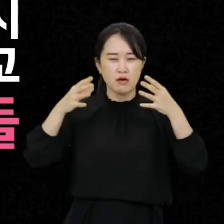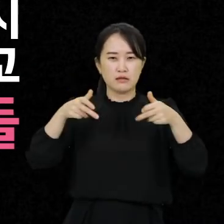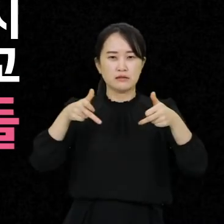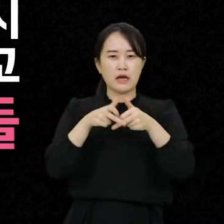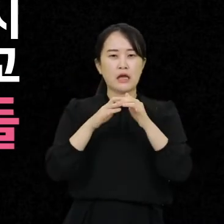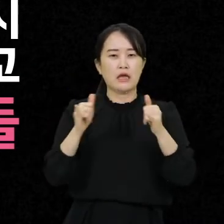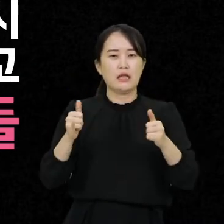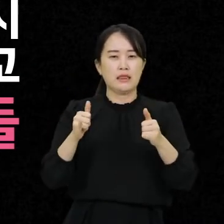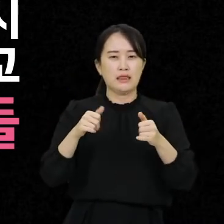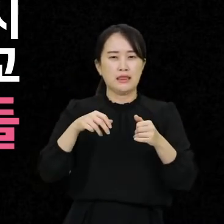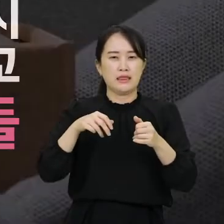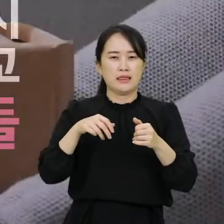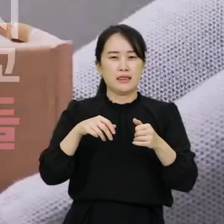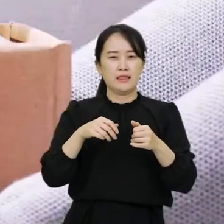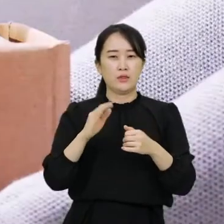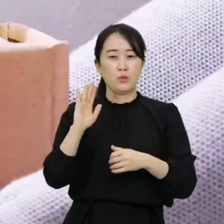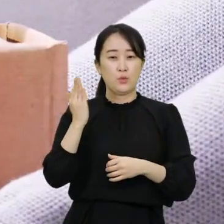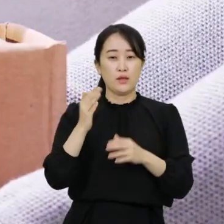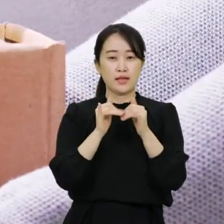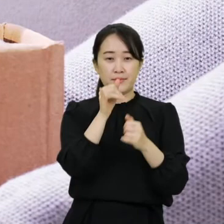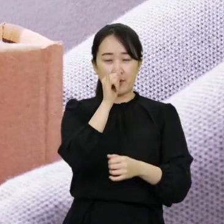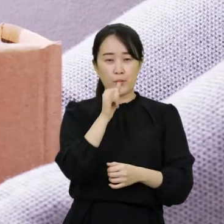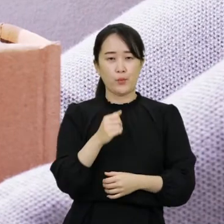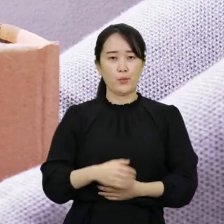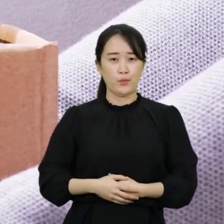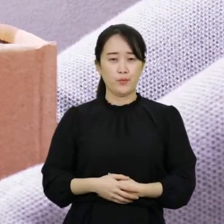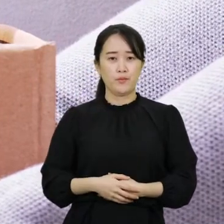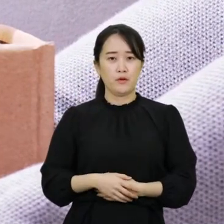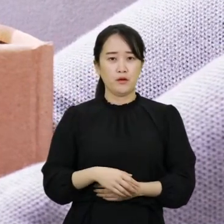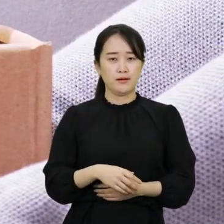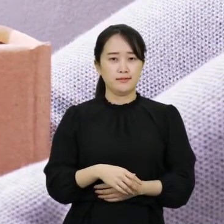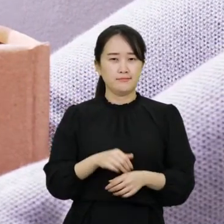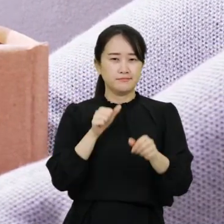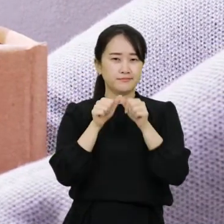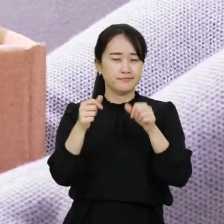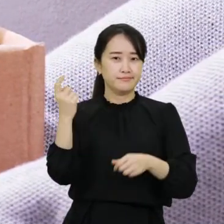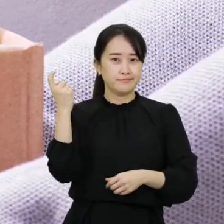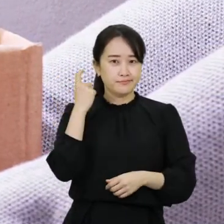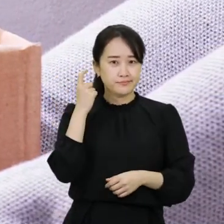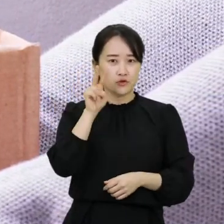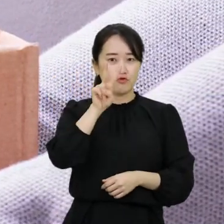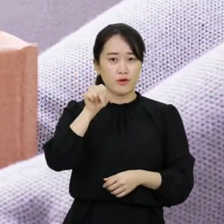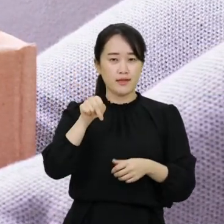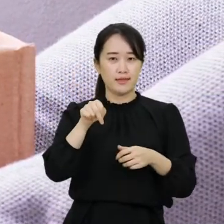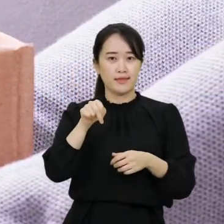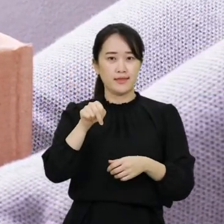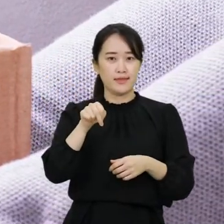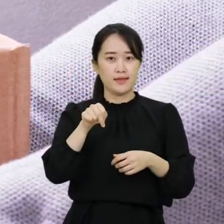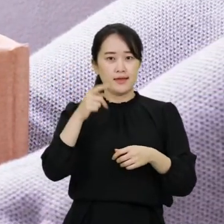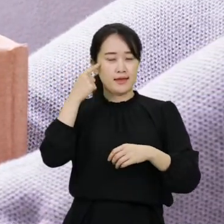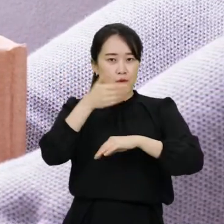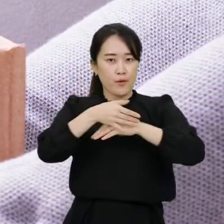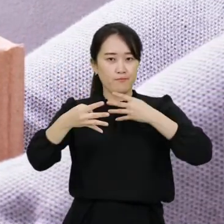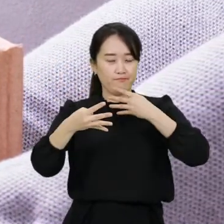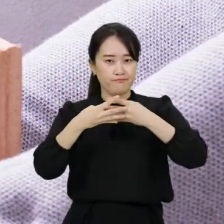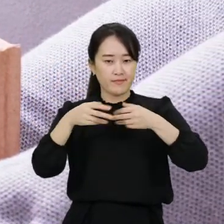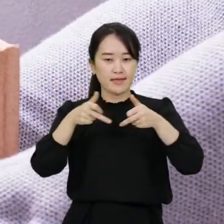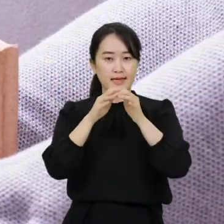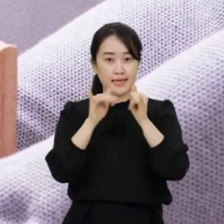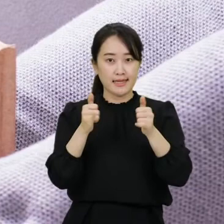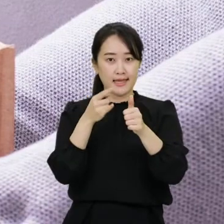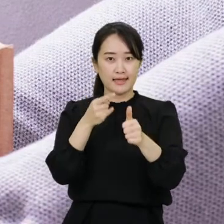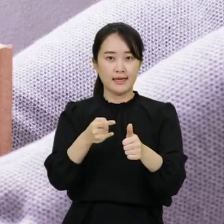된 사람들이 많아요. 우리는 그 소식을 접하고 유엔 개발 계획과 협력해서 장애를 가진